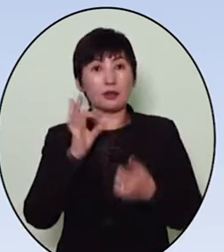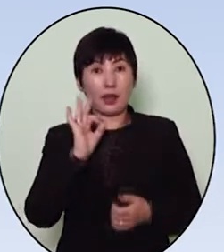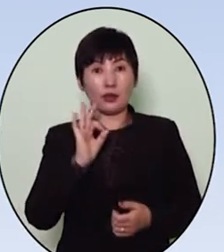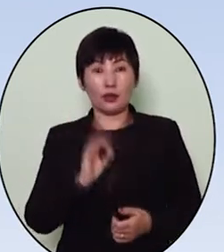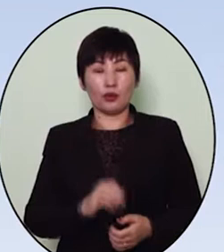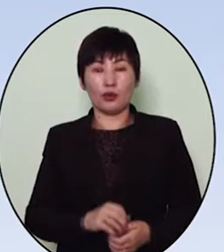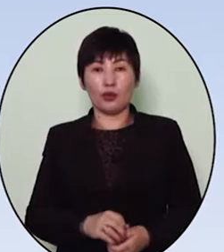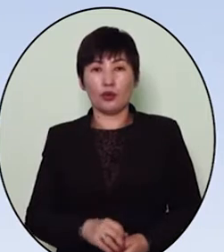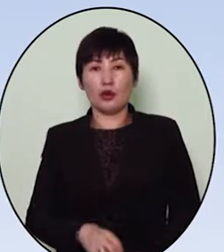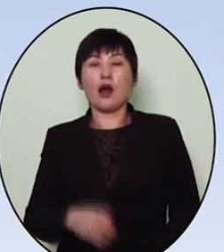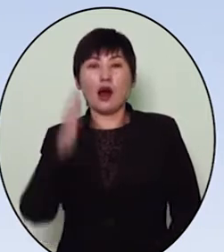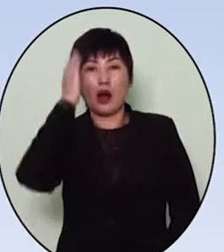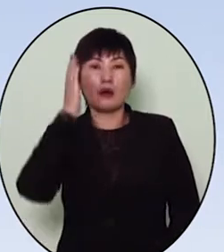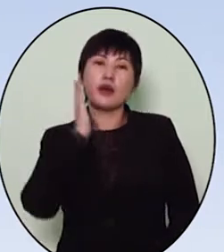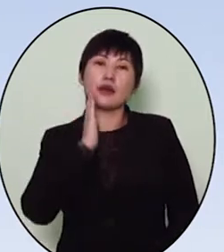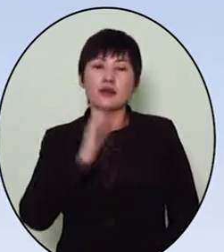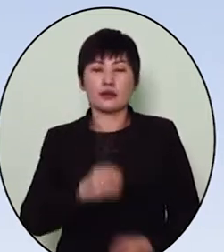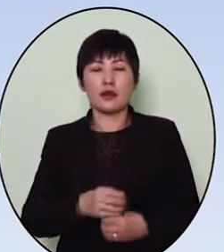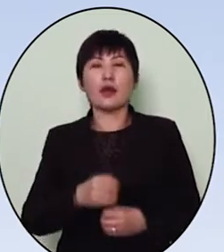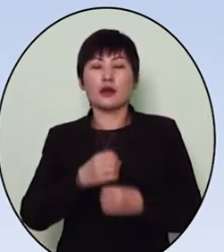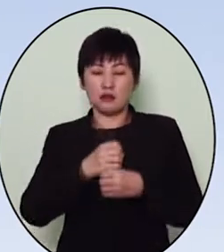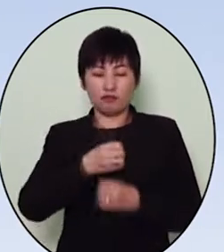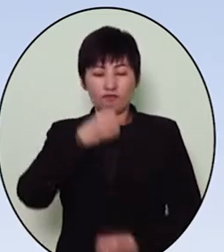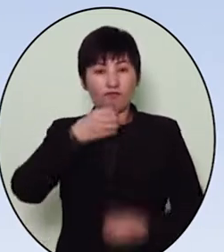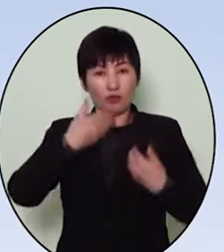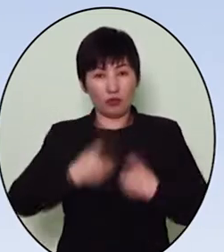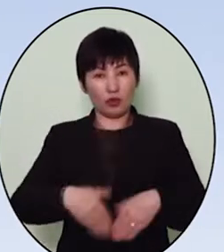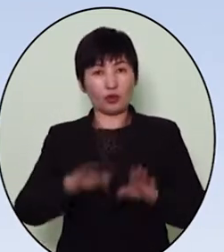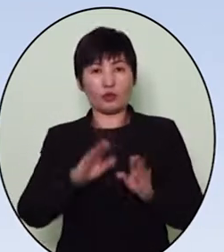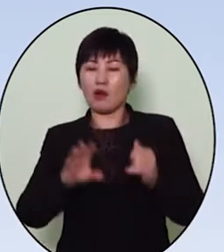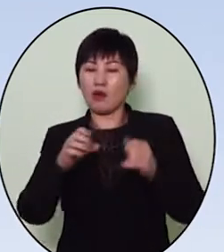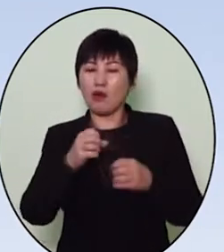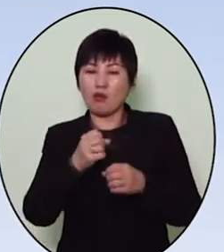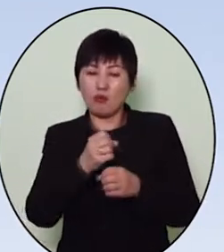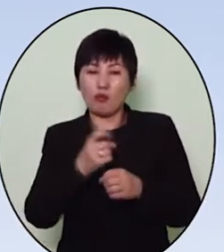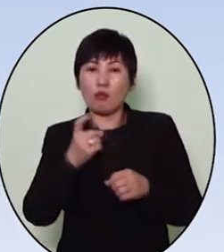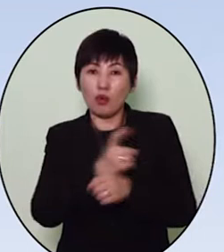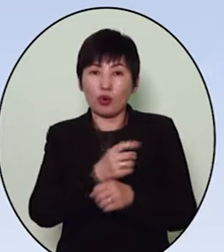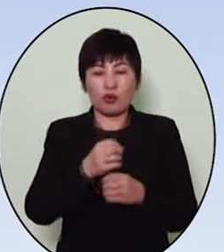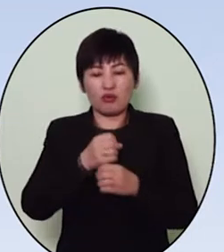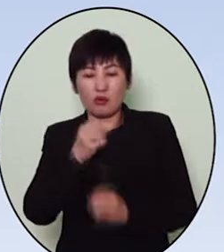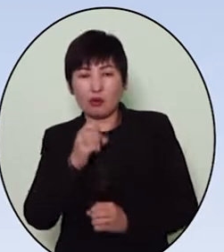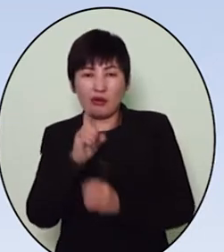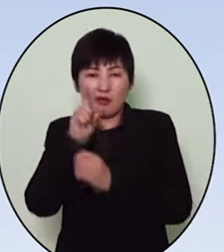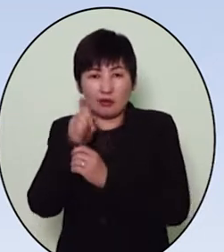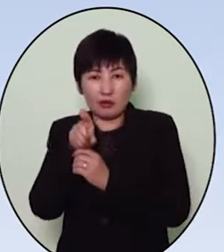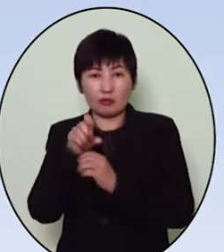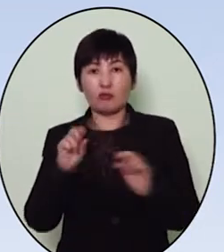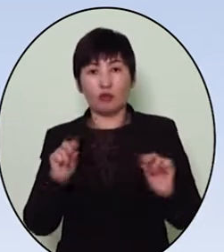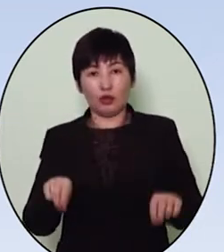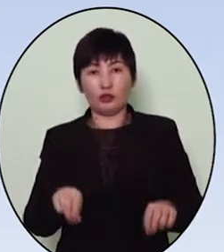уу? Ээж ааваасаа тэгс сайхан нуруутай төрсөн ч буруу суугаад байвал бүхтэр нуруутай